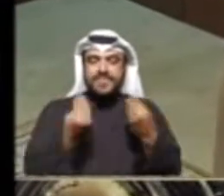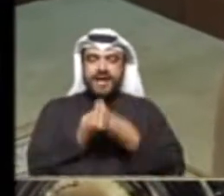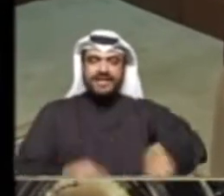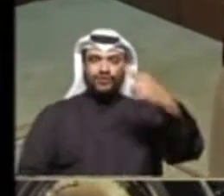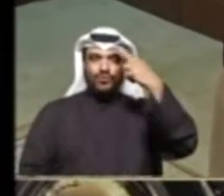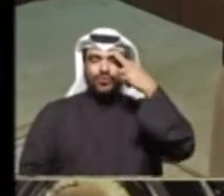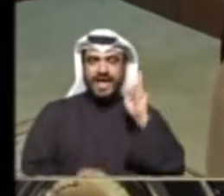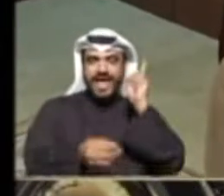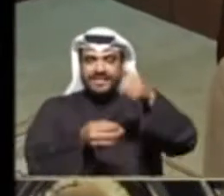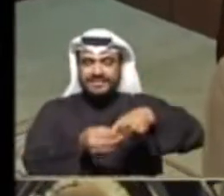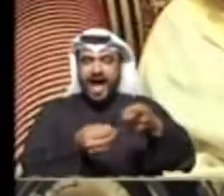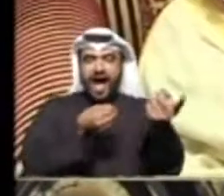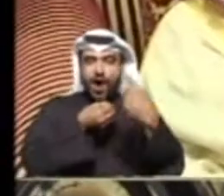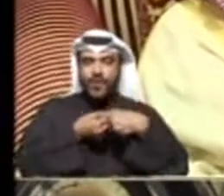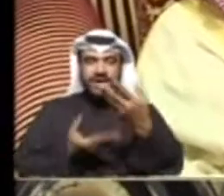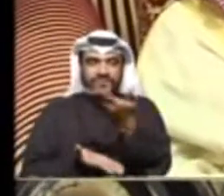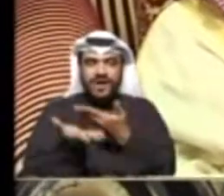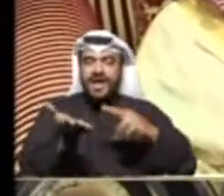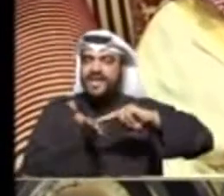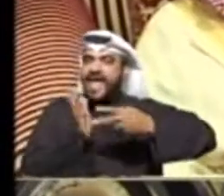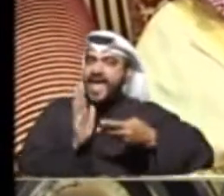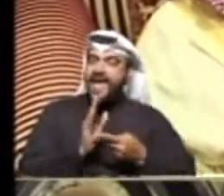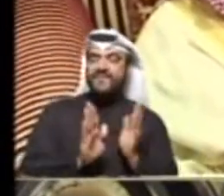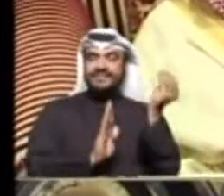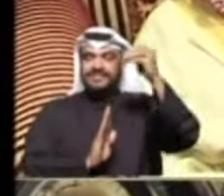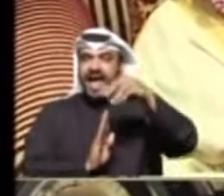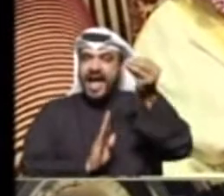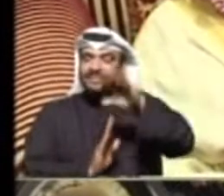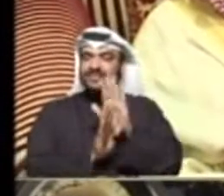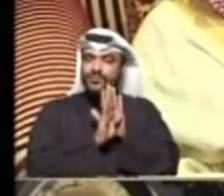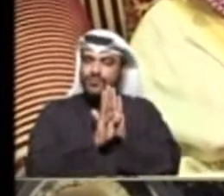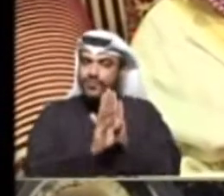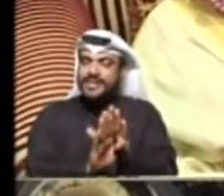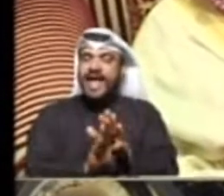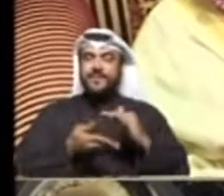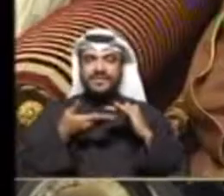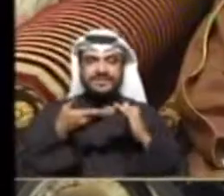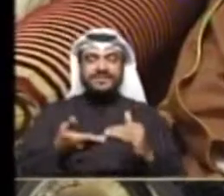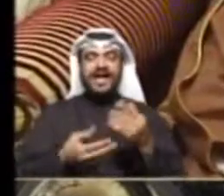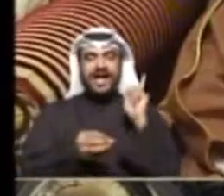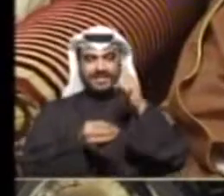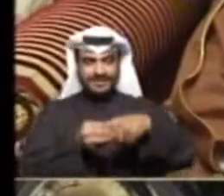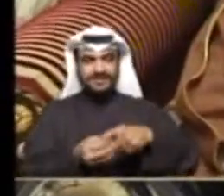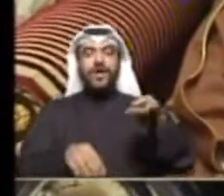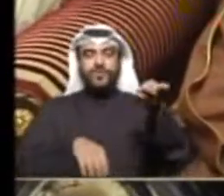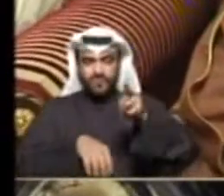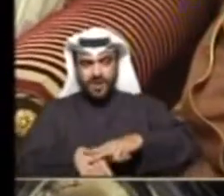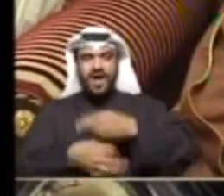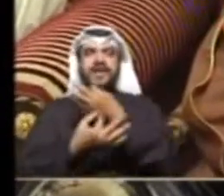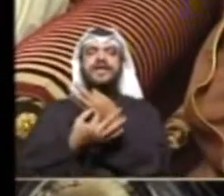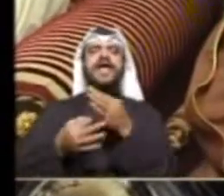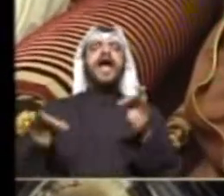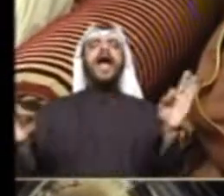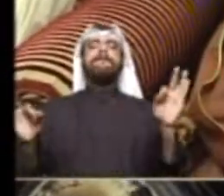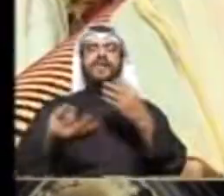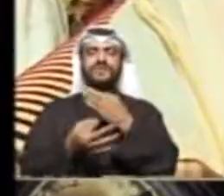حفظه الله ورعاه، حيث تم بحث سبل دعم التعاون الأمني بين البلدين الشقيقين بالإضافة إلى بحث مجمل الأحداث والقضايا